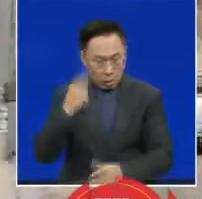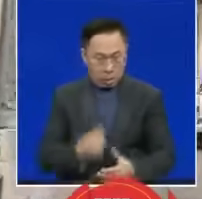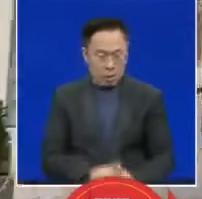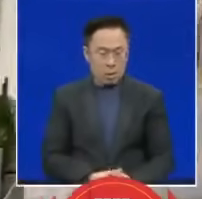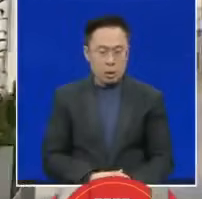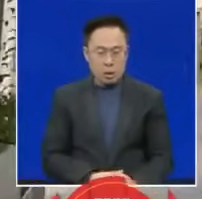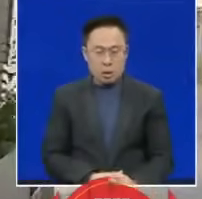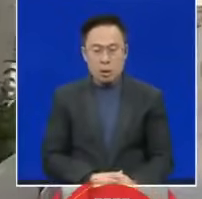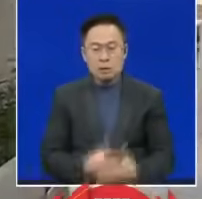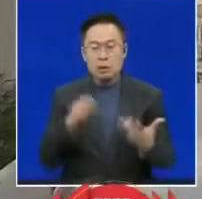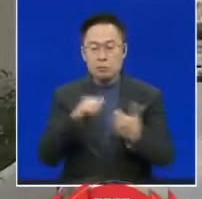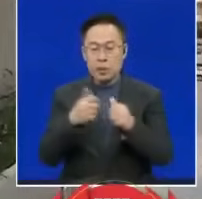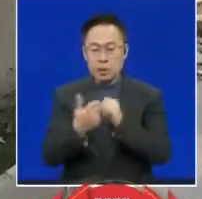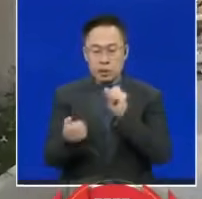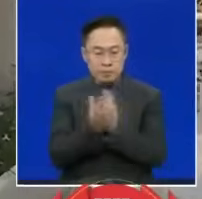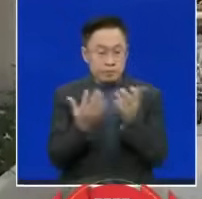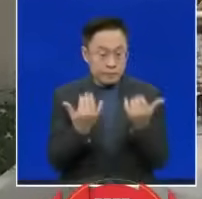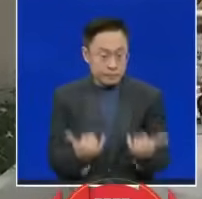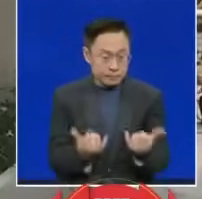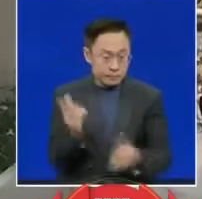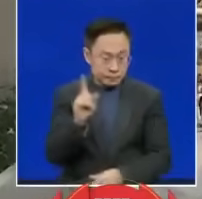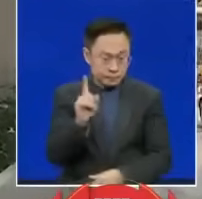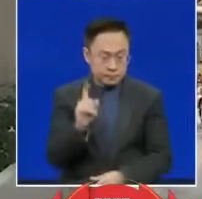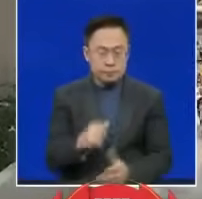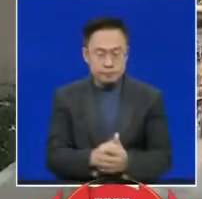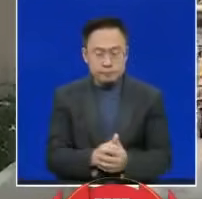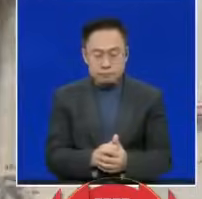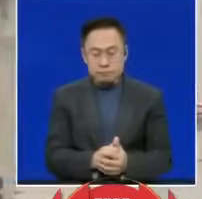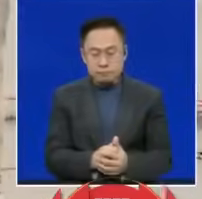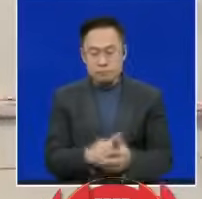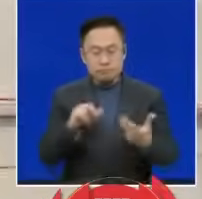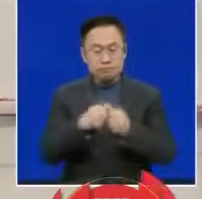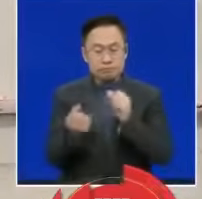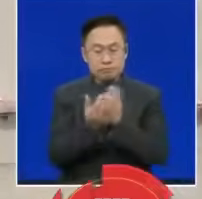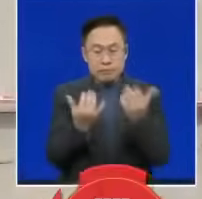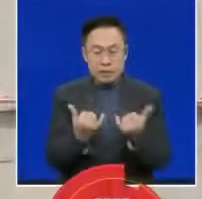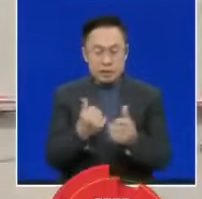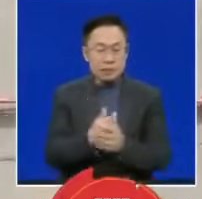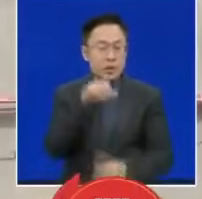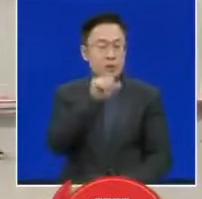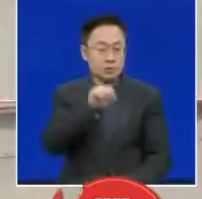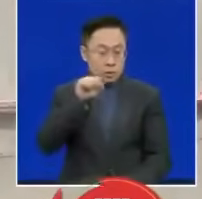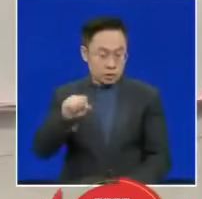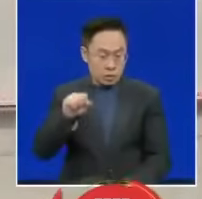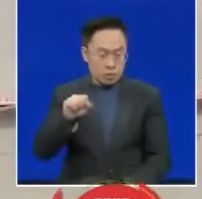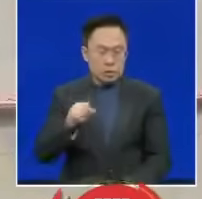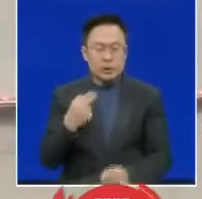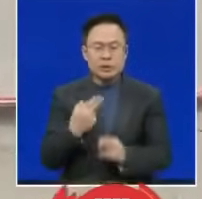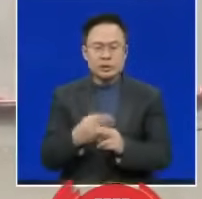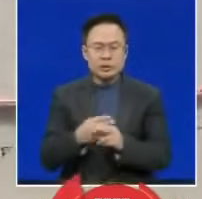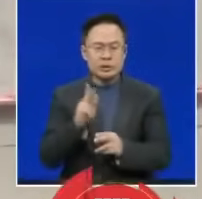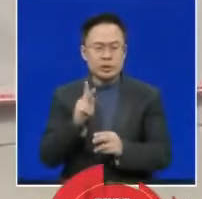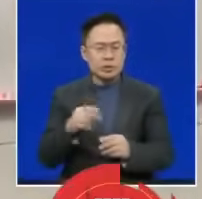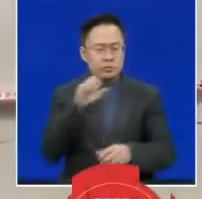ส่วนกรณีประเด็นนี้มันก็มีประเด็นดราม่าตามมาเหมือนกันนะคุณอ๋องเพราะว่ามีสสกในเขตบางซื่อ